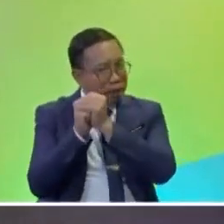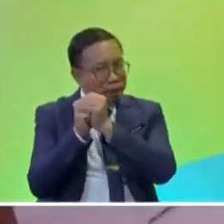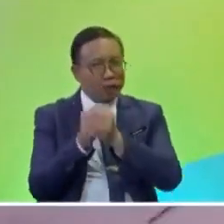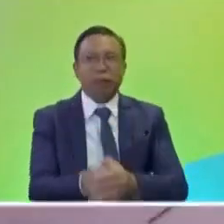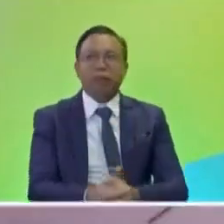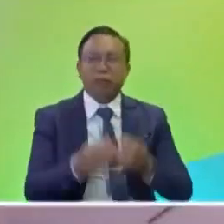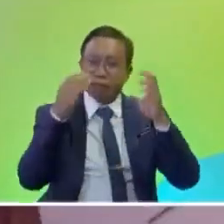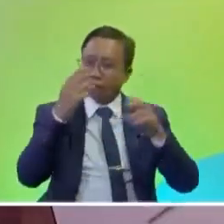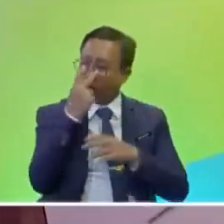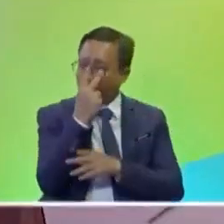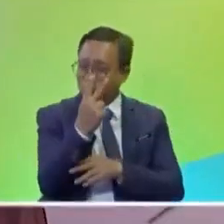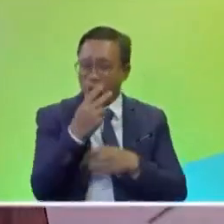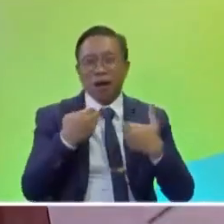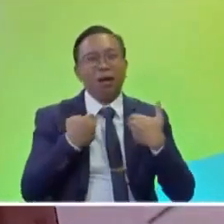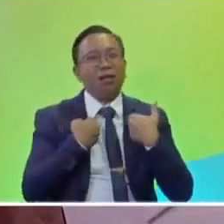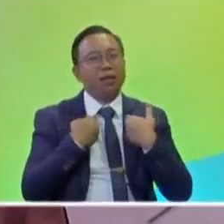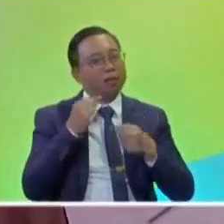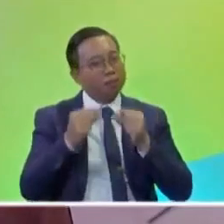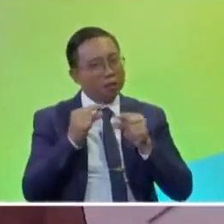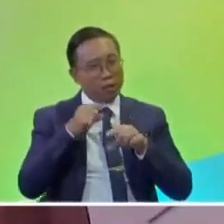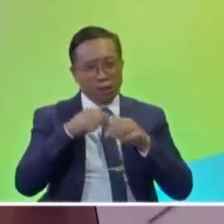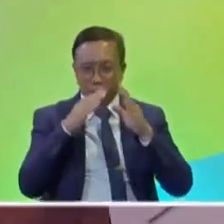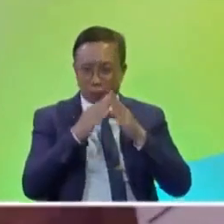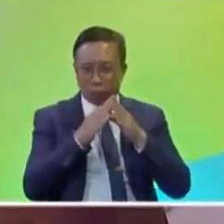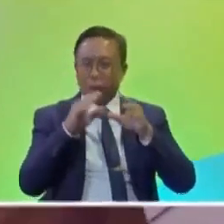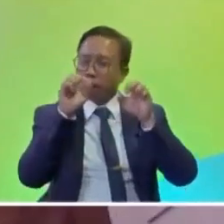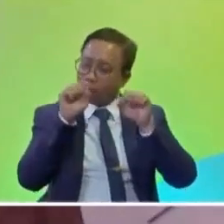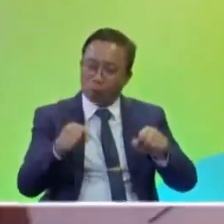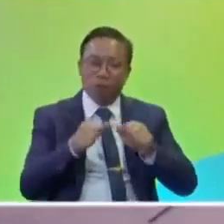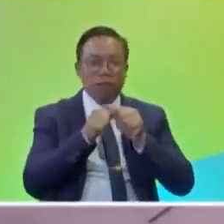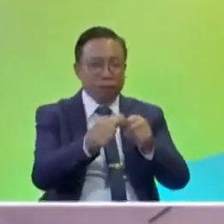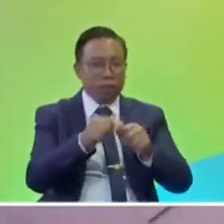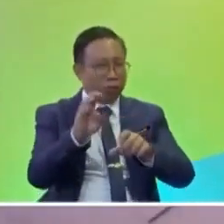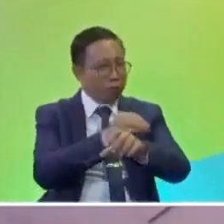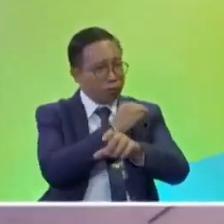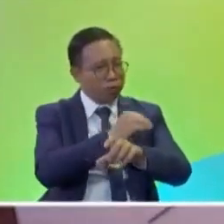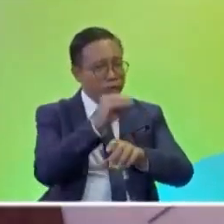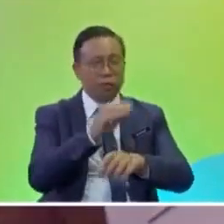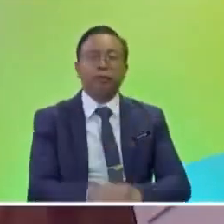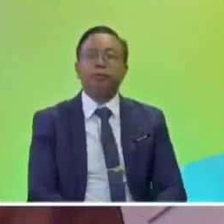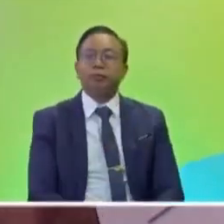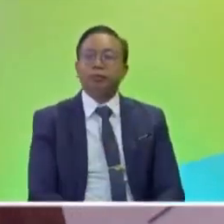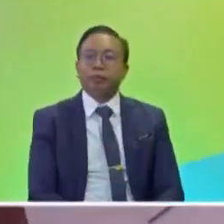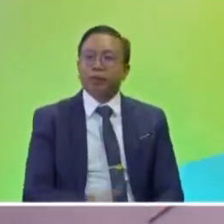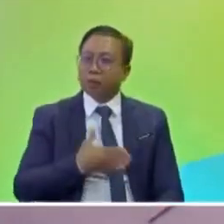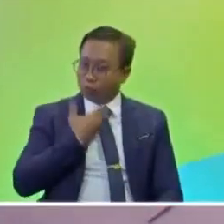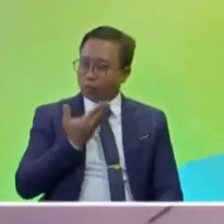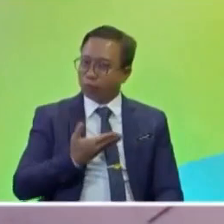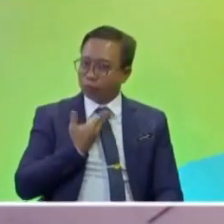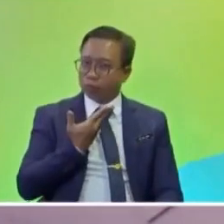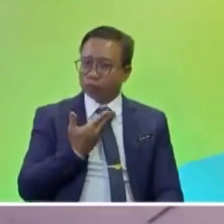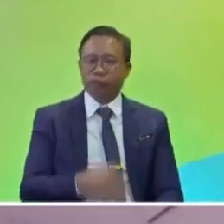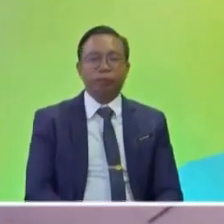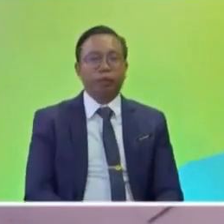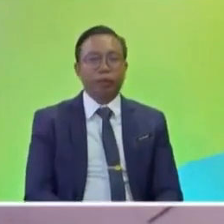Cikgu nampak tu, cikgu nampak. Ada yang dah bergerak dekat rumah. Dah boleh ikut muzik. Alhamdulillah. Seronok